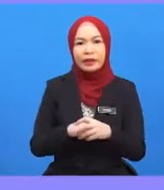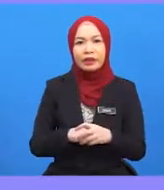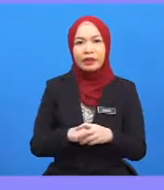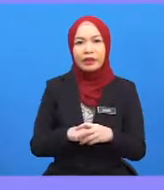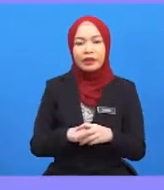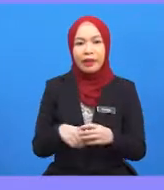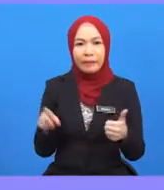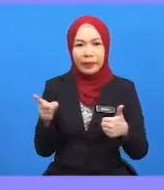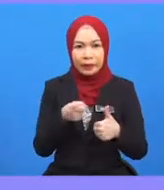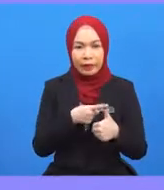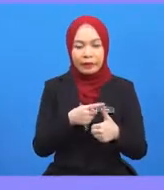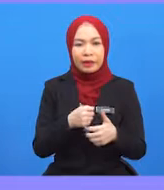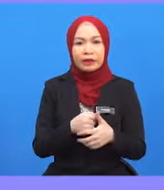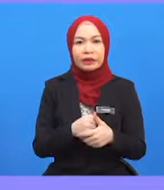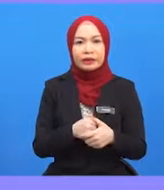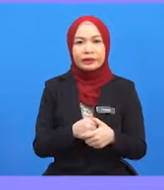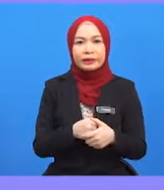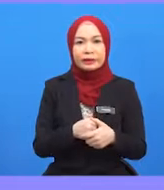Yang pertama,